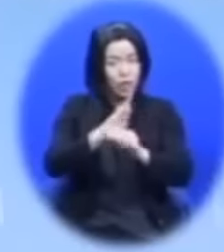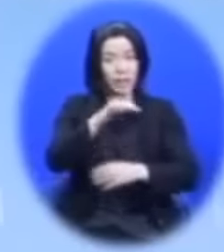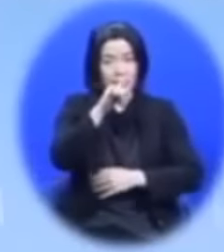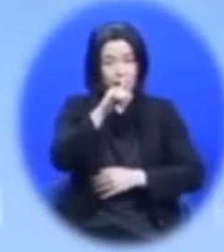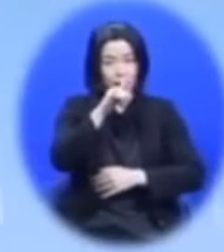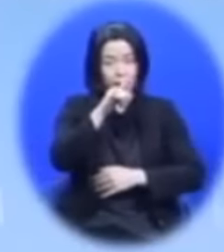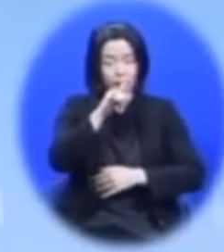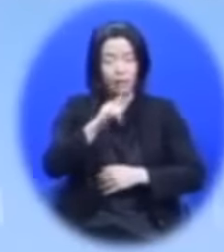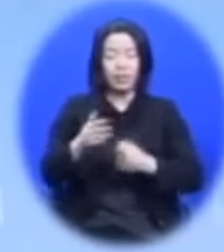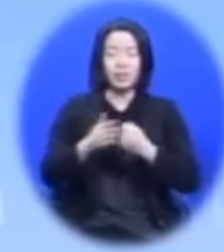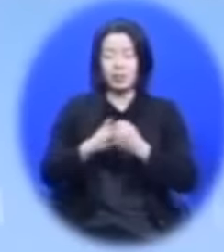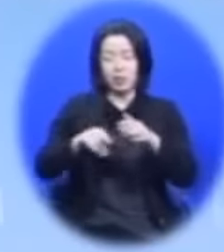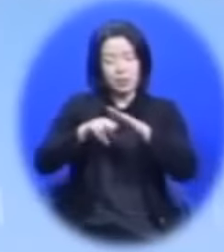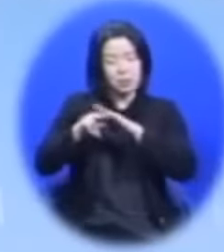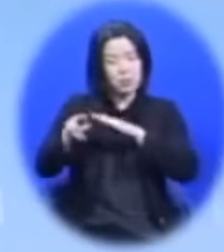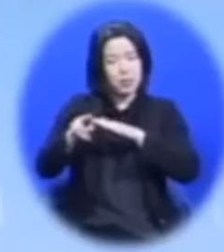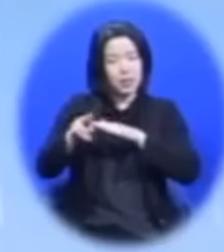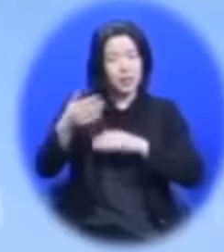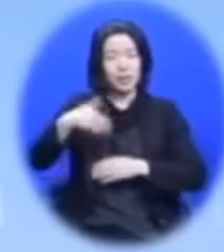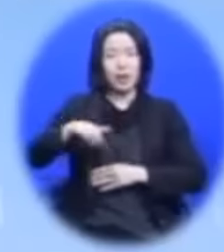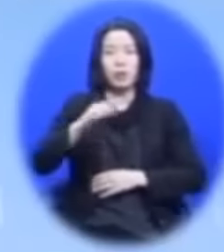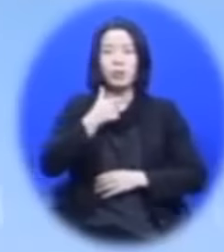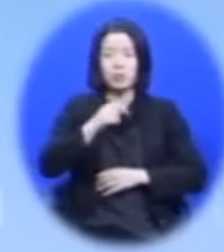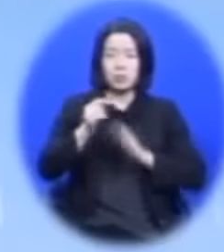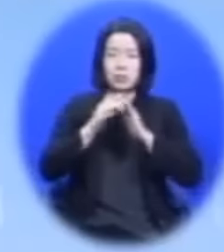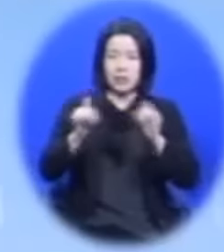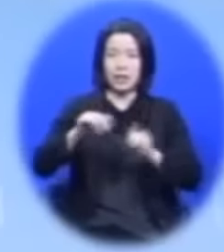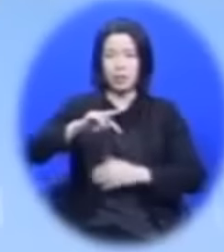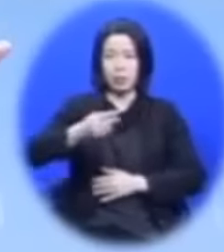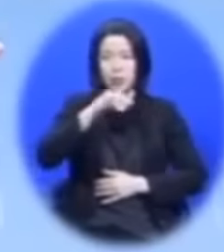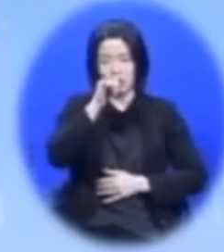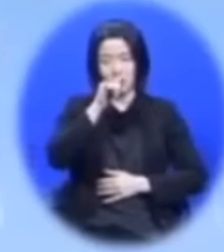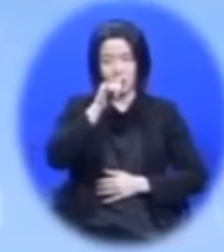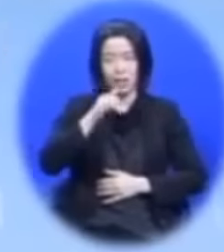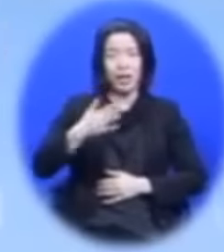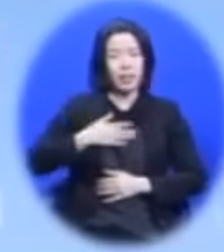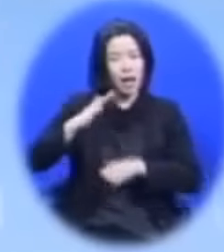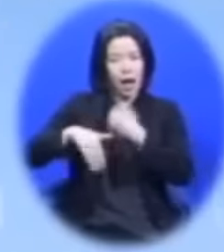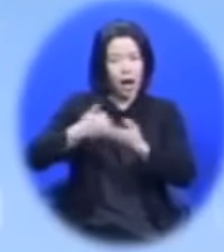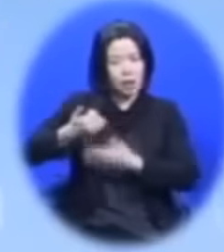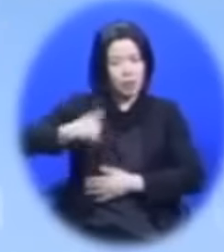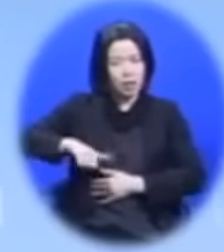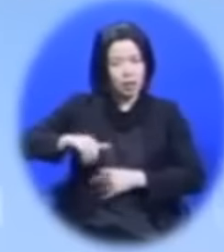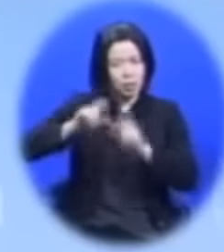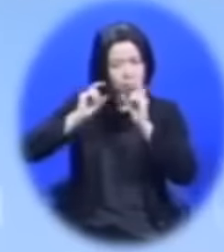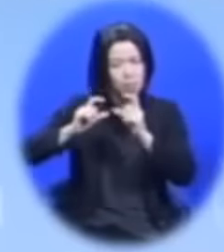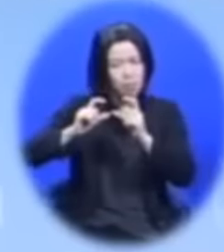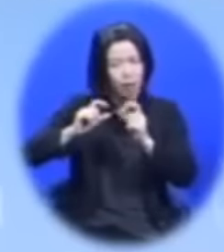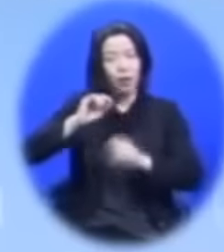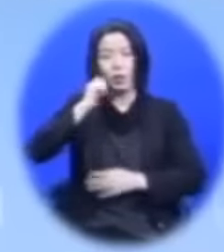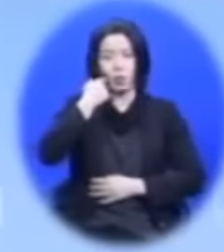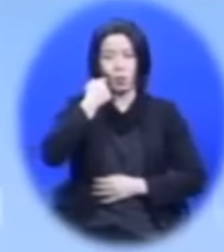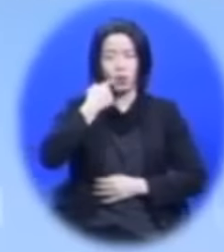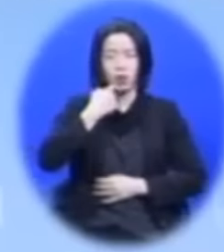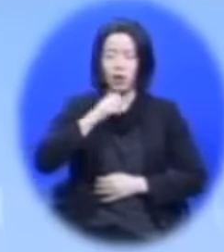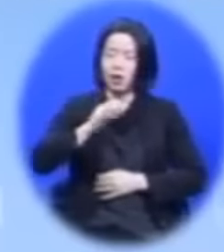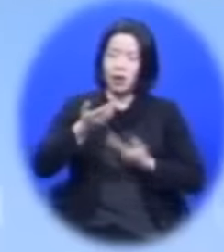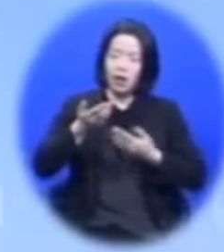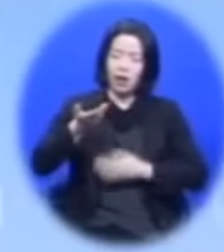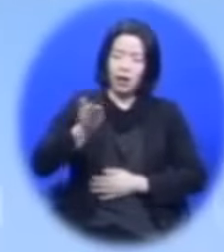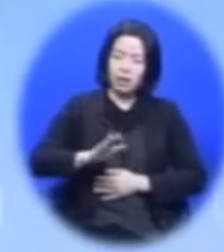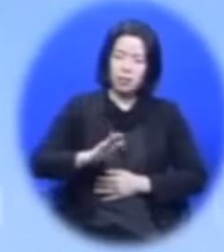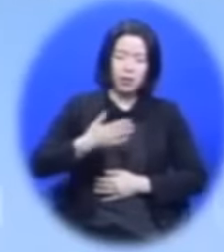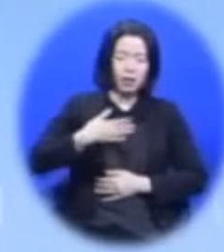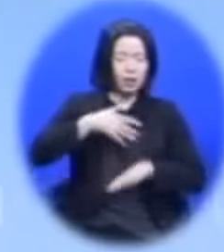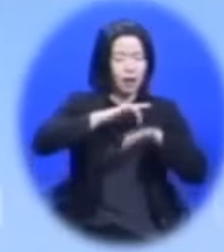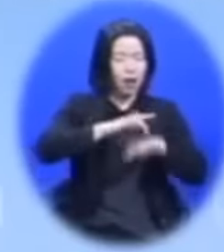사람도 아마 오늘 이 자리에 있으실 거예요. 나는 하나님의 자녀라고 단정적으로 말하기도 어렵고 그렇다고 나는 악마의 자녀도